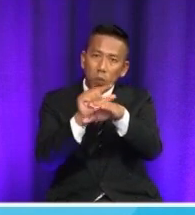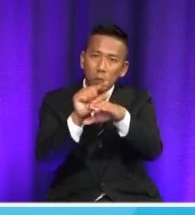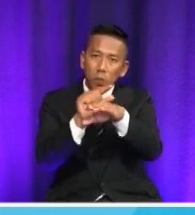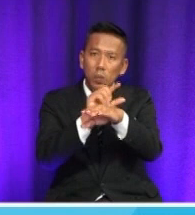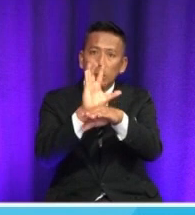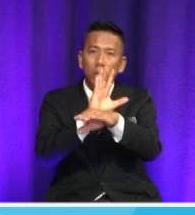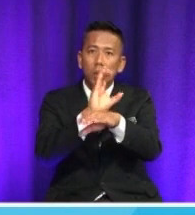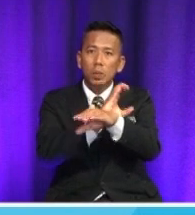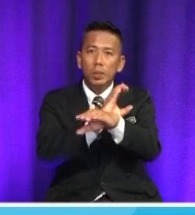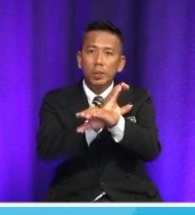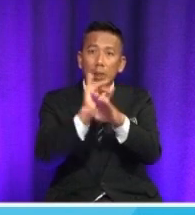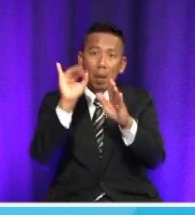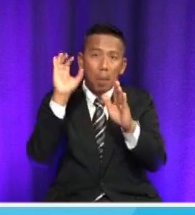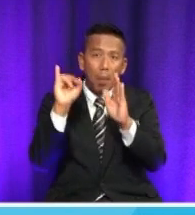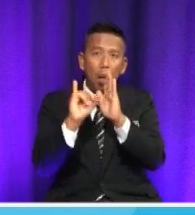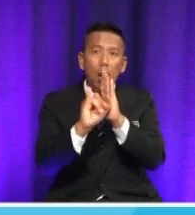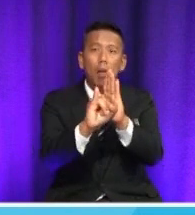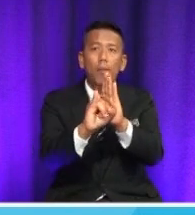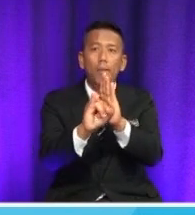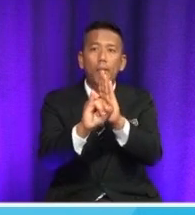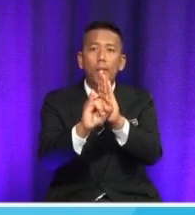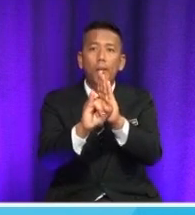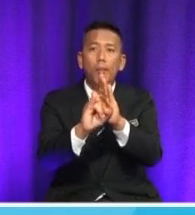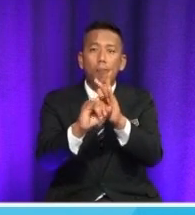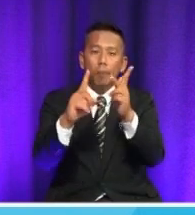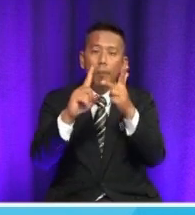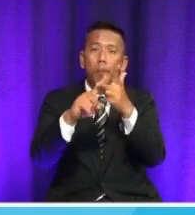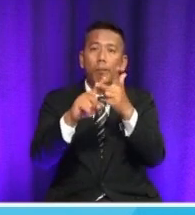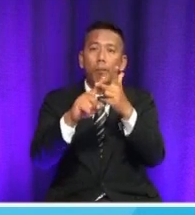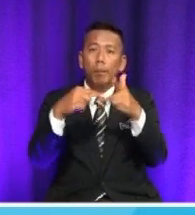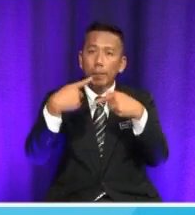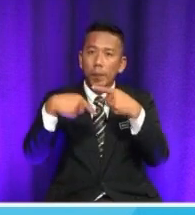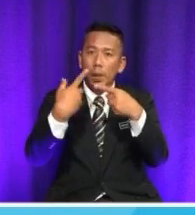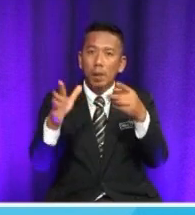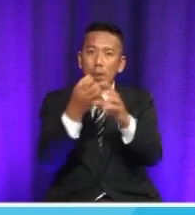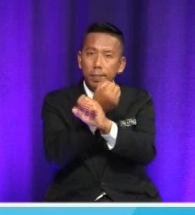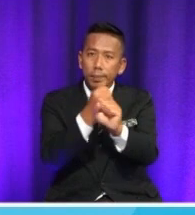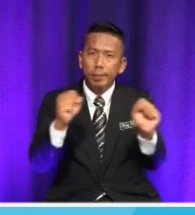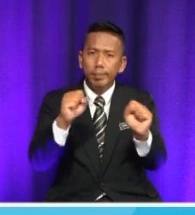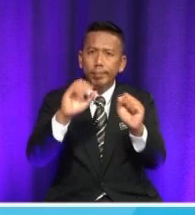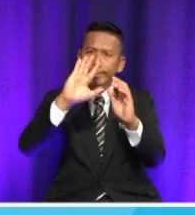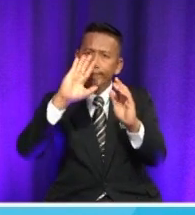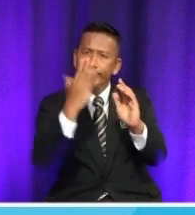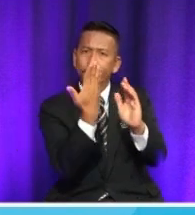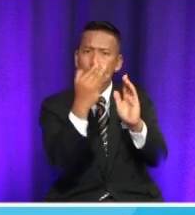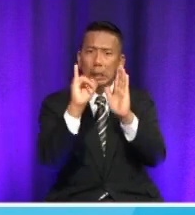hilang komputer kemudian yang ketiga kita akan beli dah siap untuk kita akan terbalik dengan email